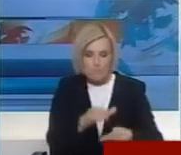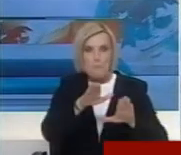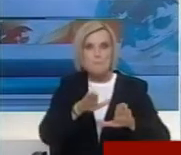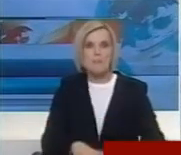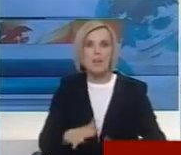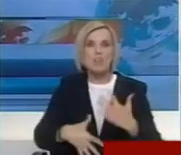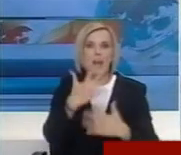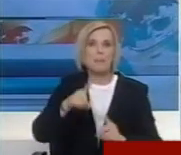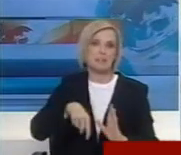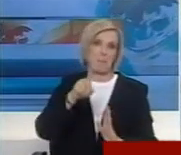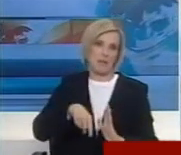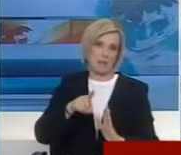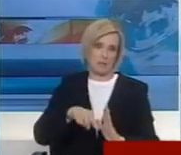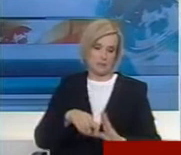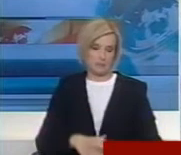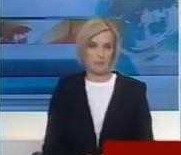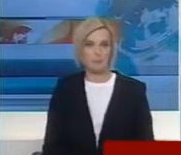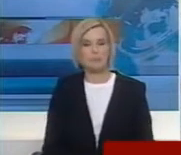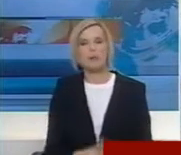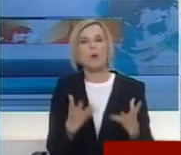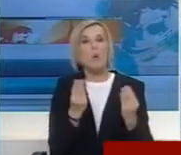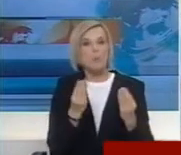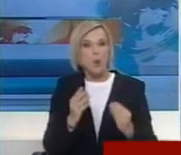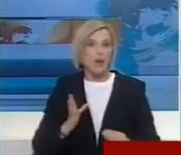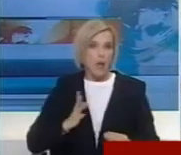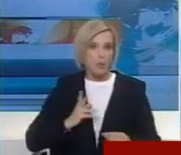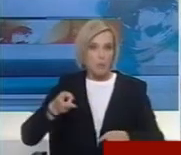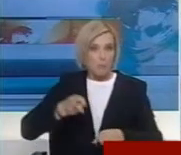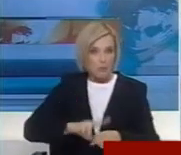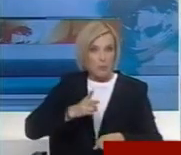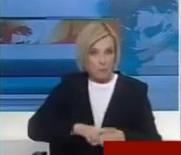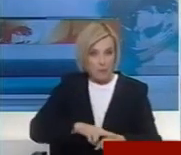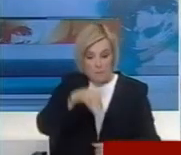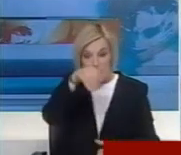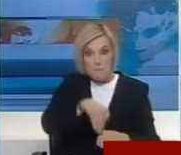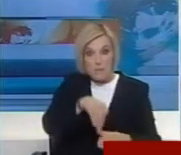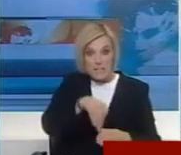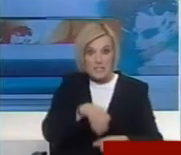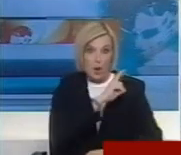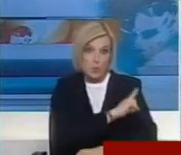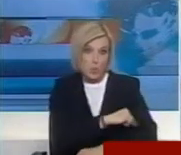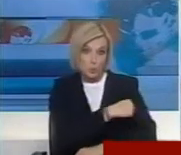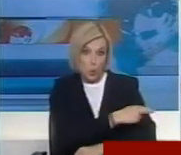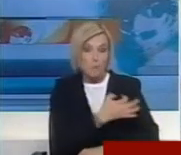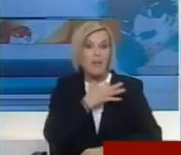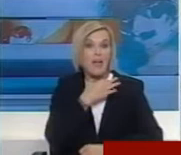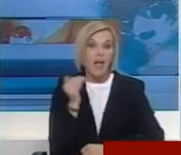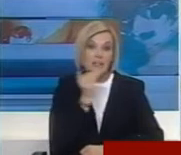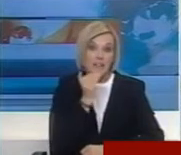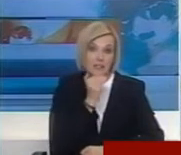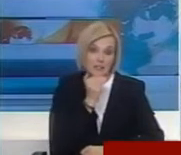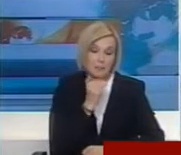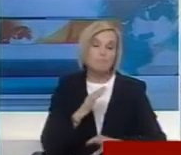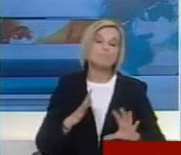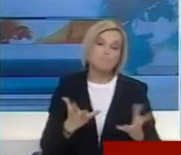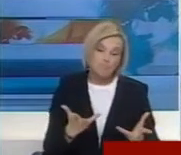Σχετικά με τους θανάτους σε ανθρώπους που νοσηλεύονται σε ΜΕΘ από το νέο κορονοϊό, σε μια πολύ πρόσφατη μελέτη αναφέρεται μια